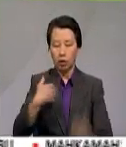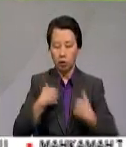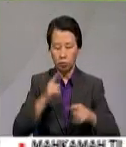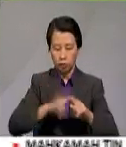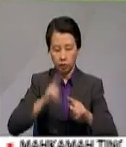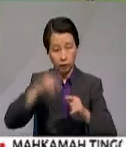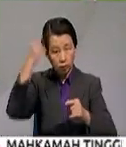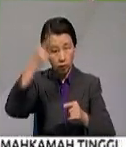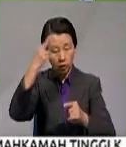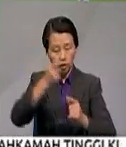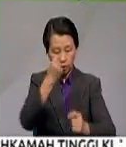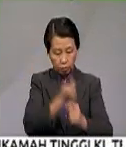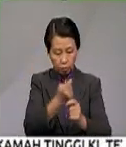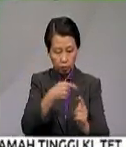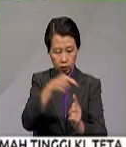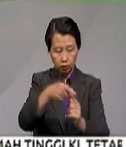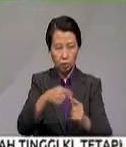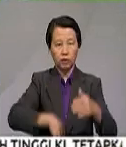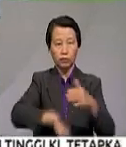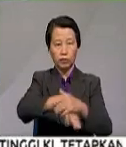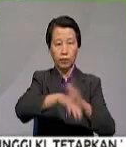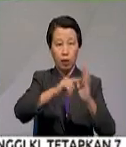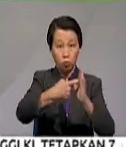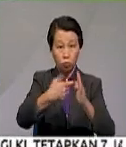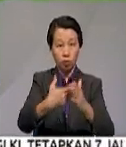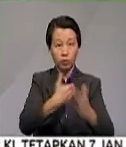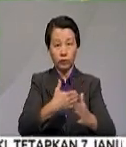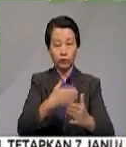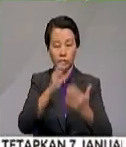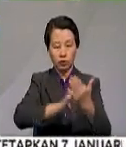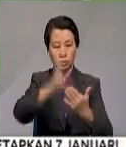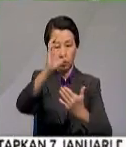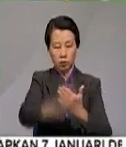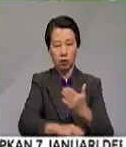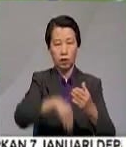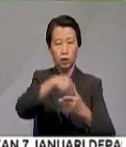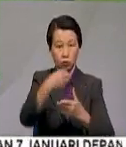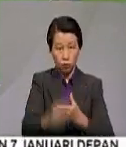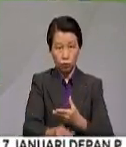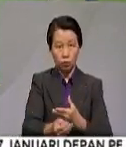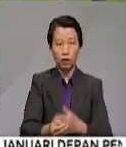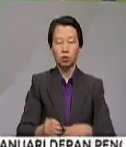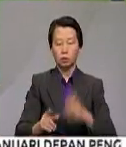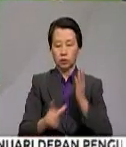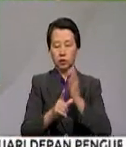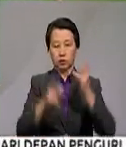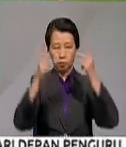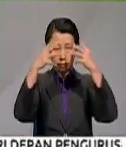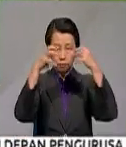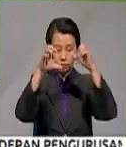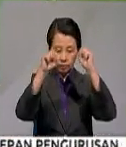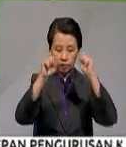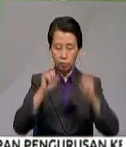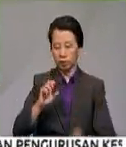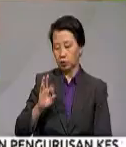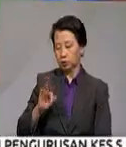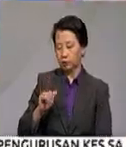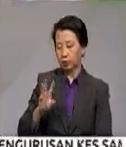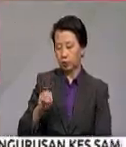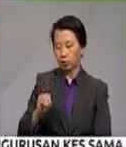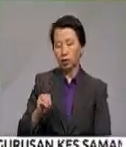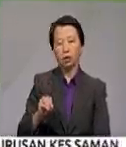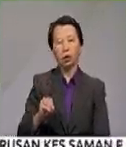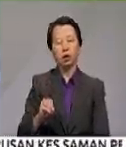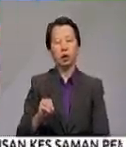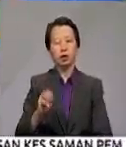faktor untuk menetapkan Tarikh sepak mula sebelum kalender dikeluarkan timbalan presiden FM datou Mohamad yusof mahathir pada